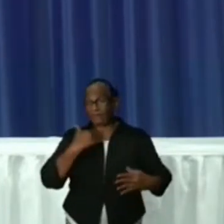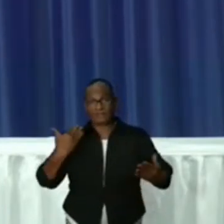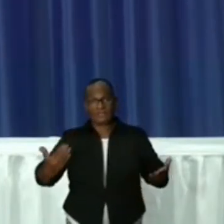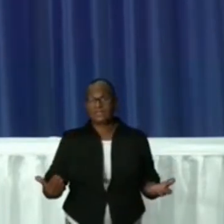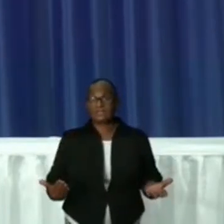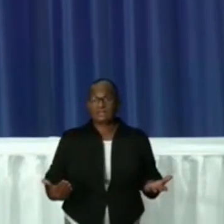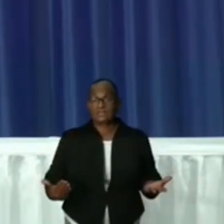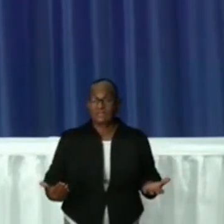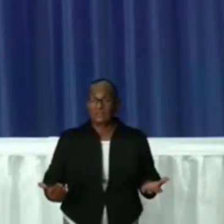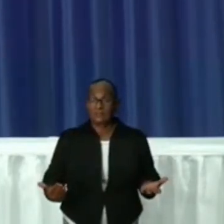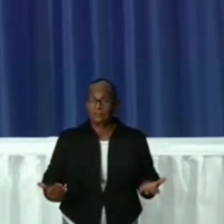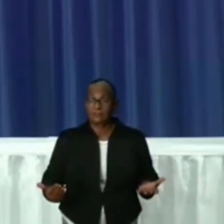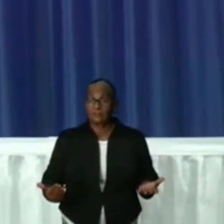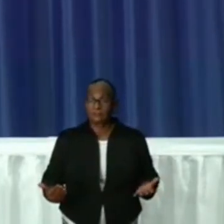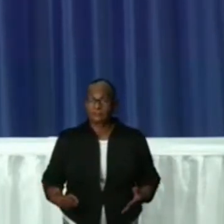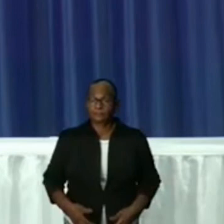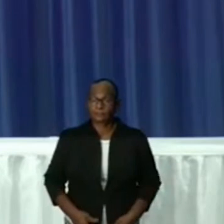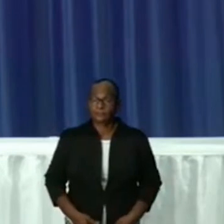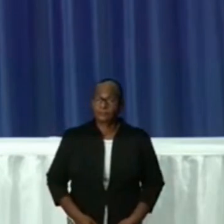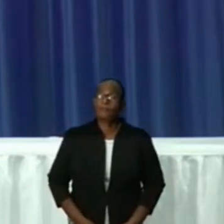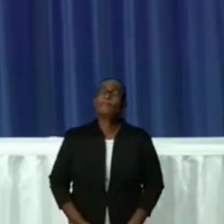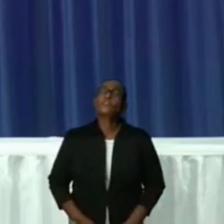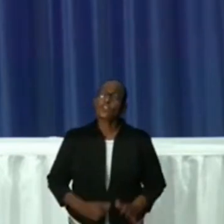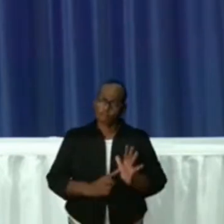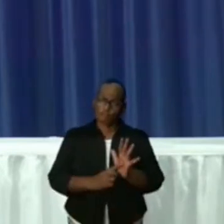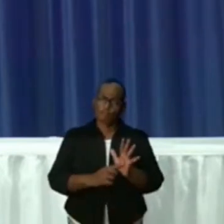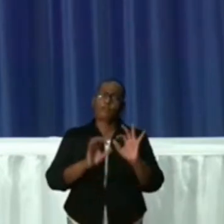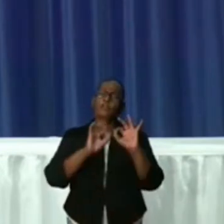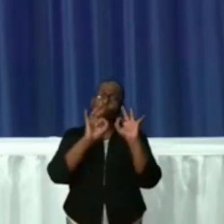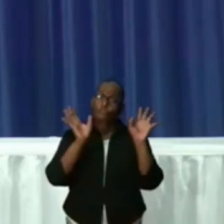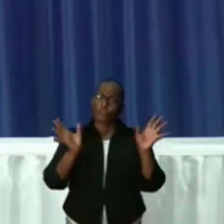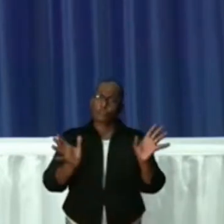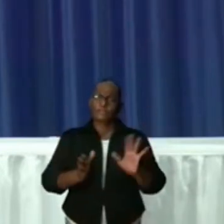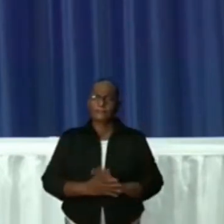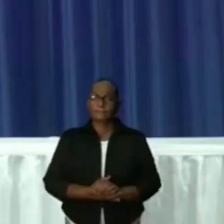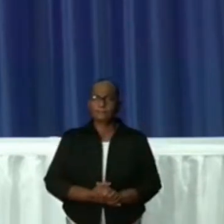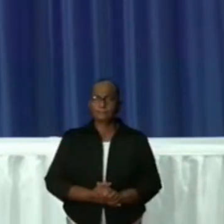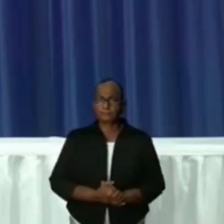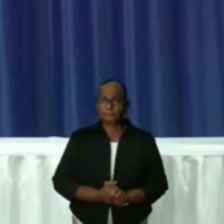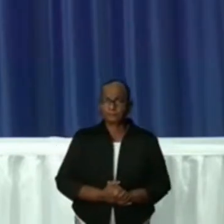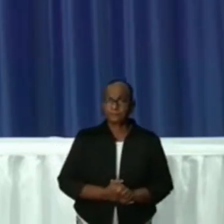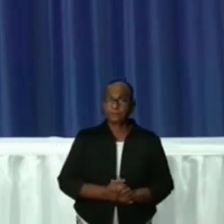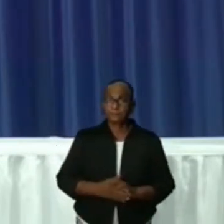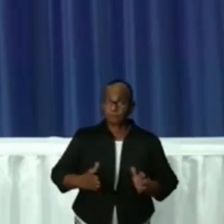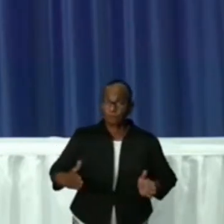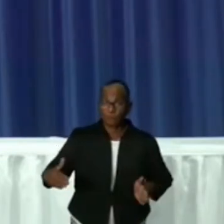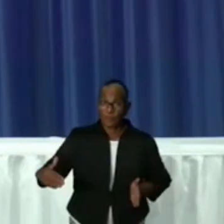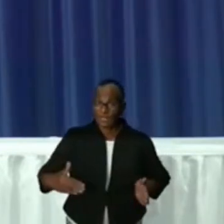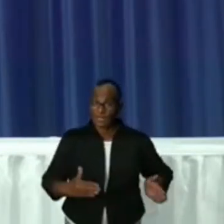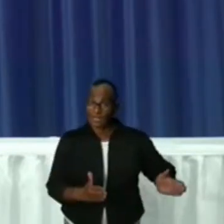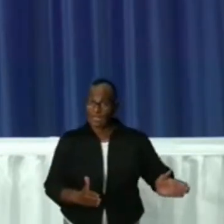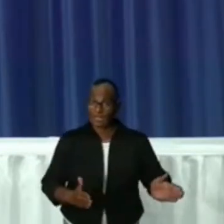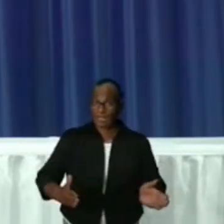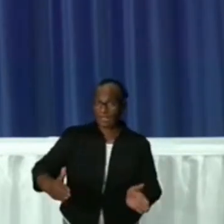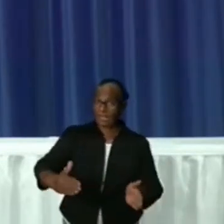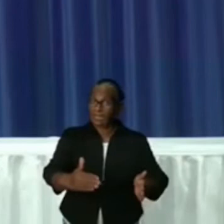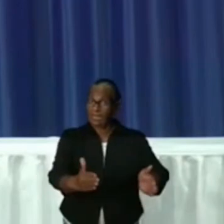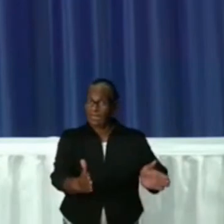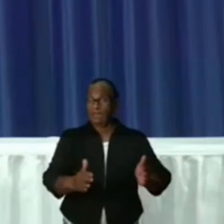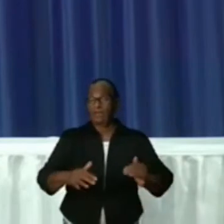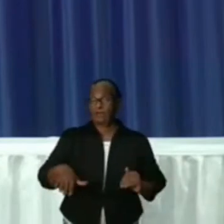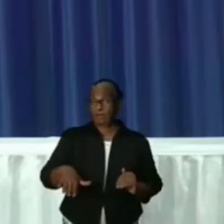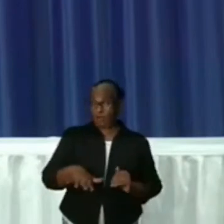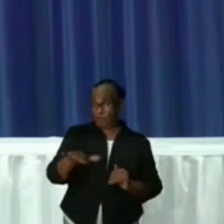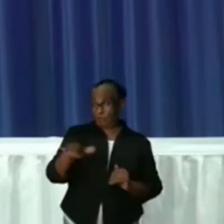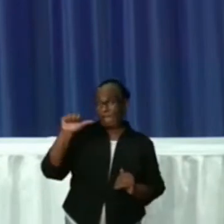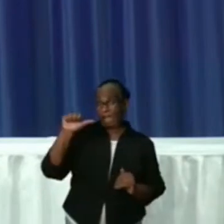Ik ga met een voorbeeld duidelijk maken. Als de rivierpatrouilles worden uitgevoerd in de omgeving